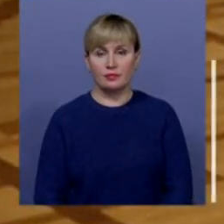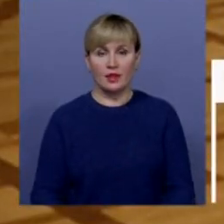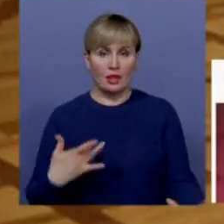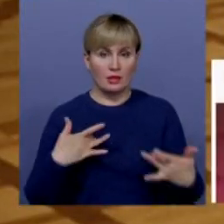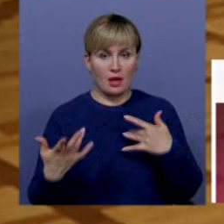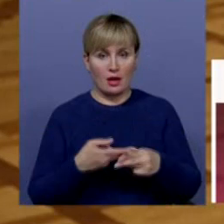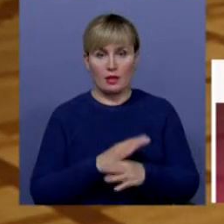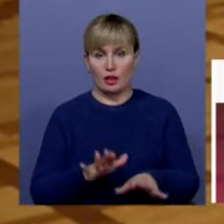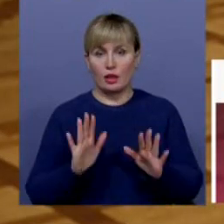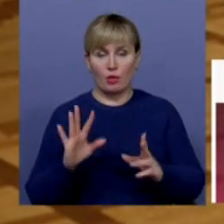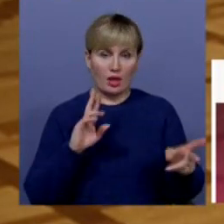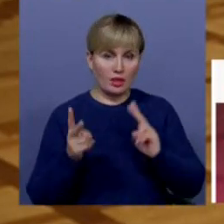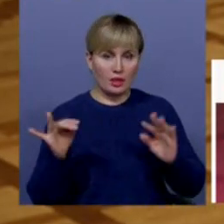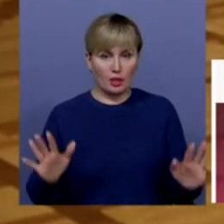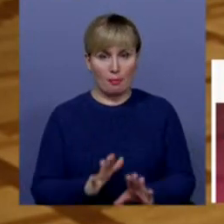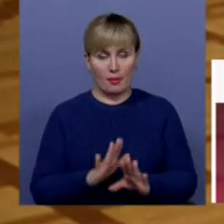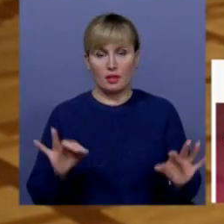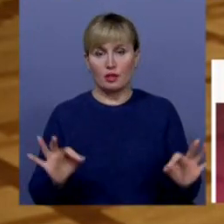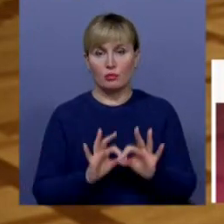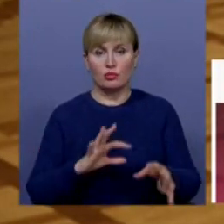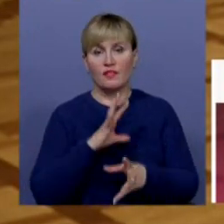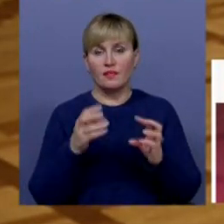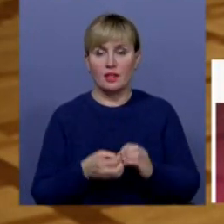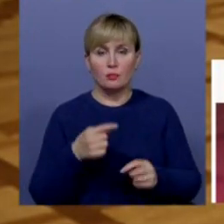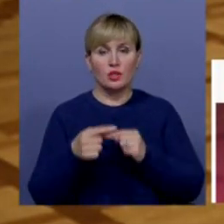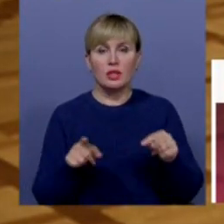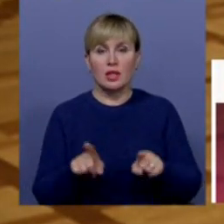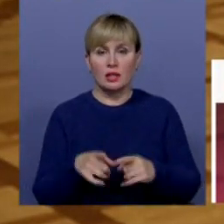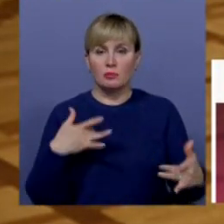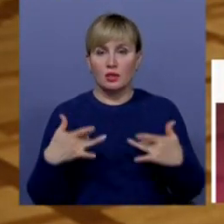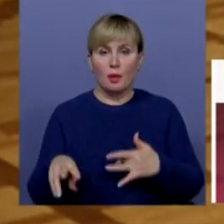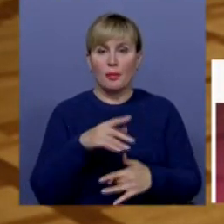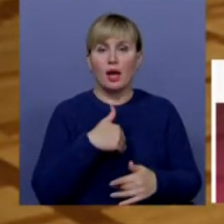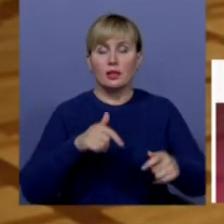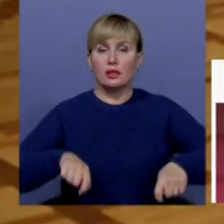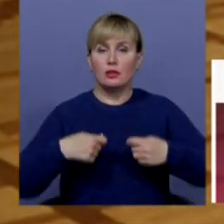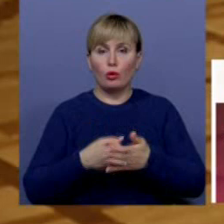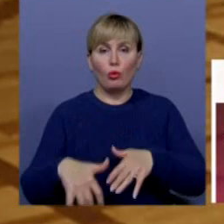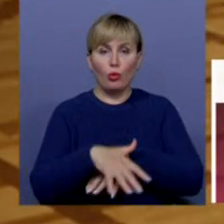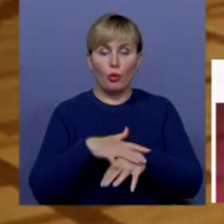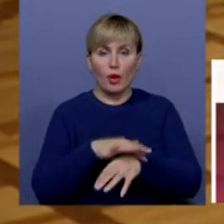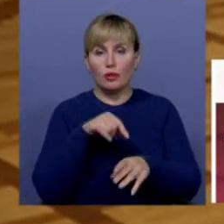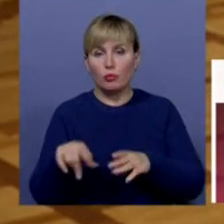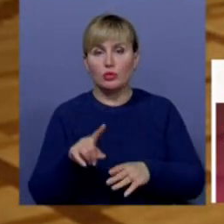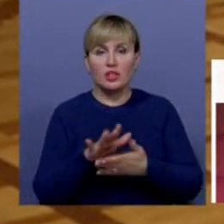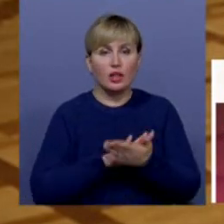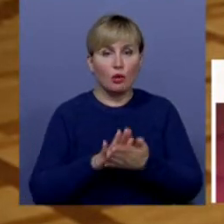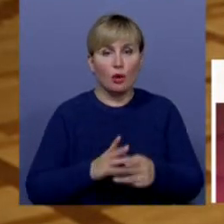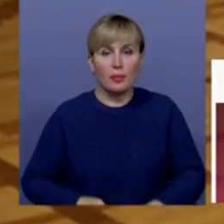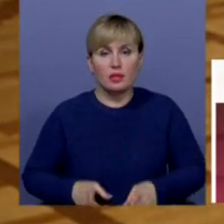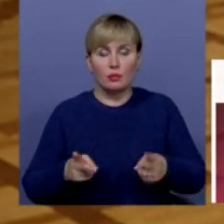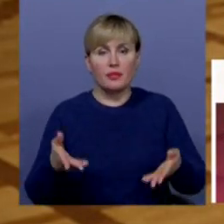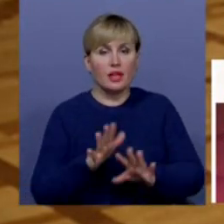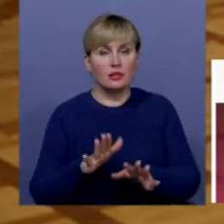Театр – это не только танцы, песни и музыка в целом. Через такие спектакли мы хотим донести до общества о том, что никакое преступление